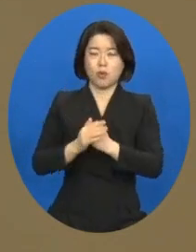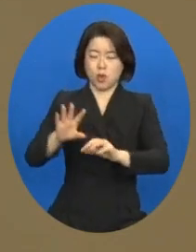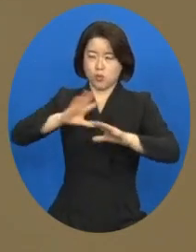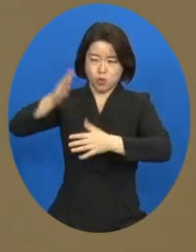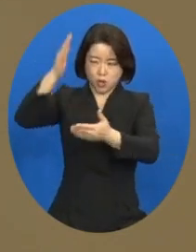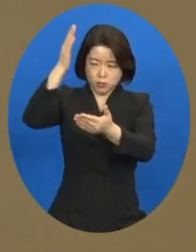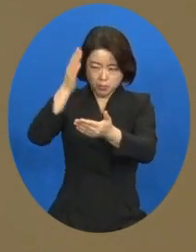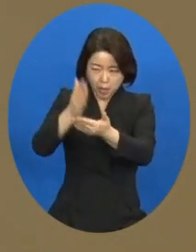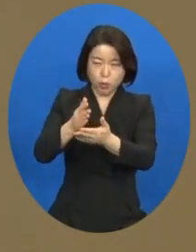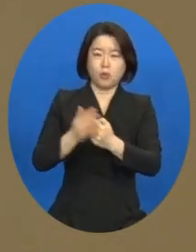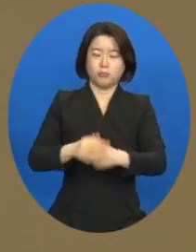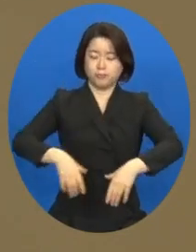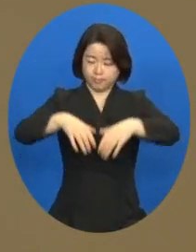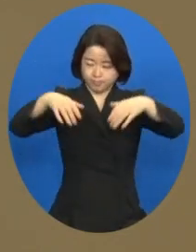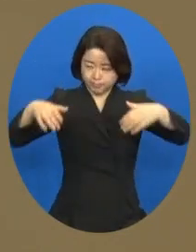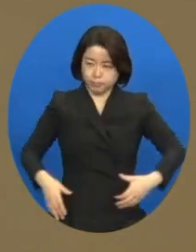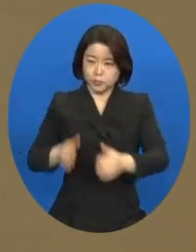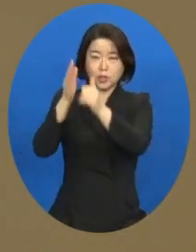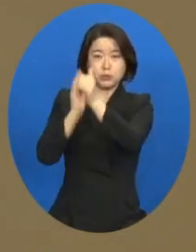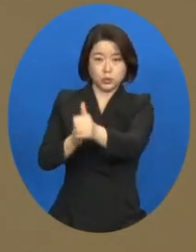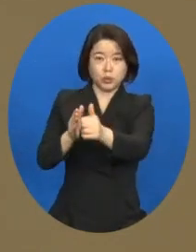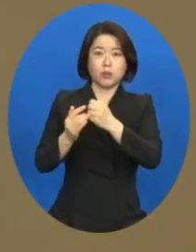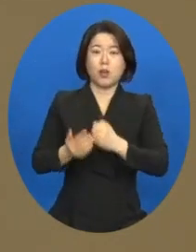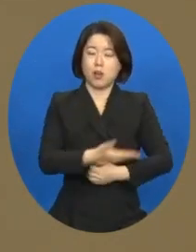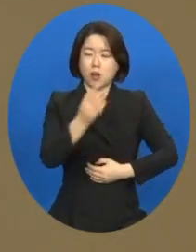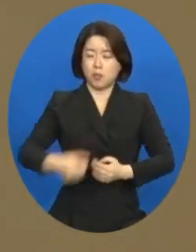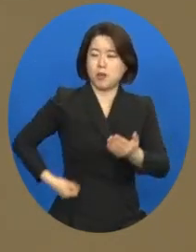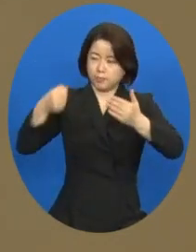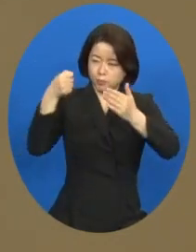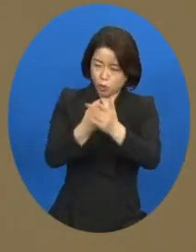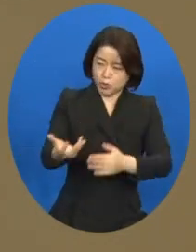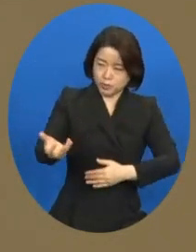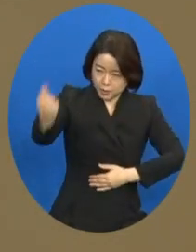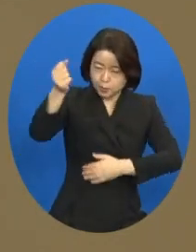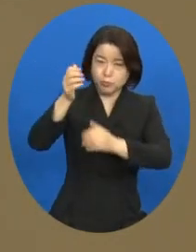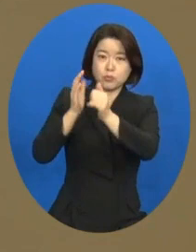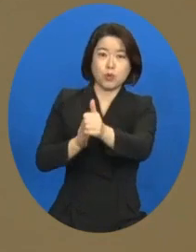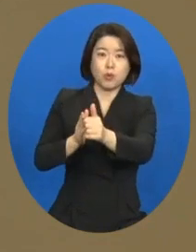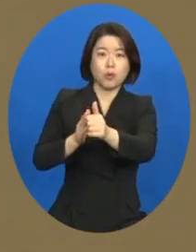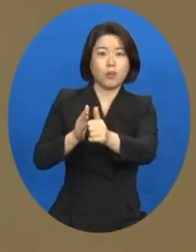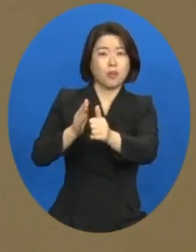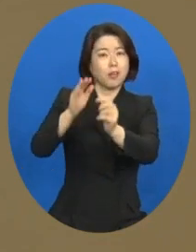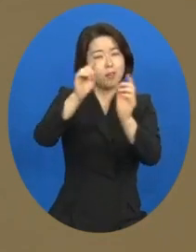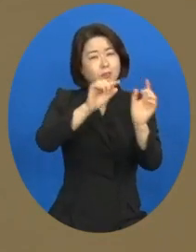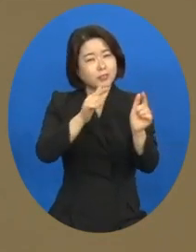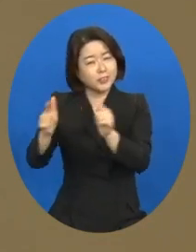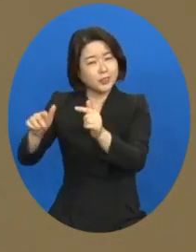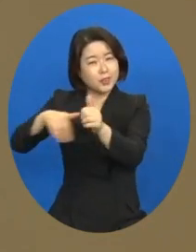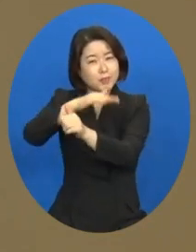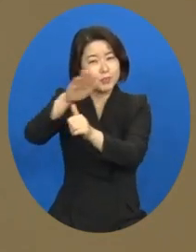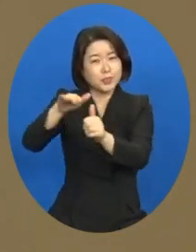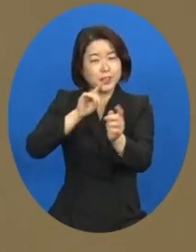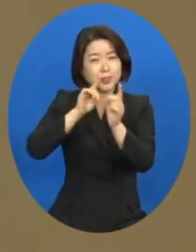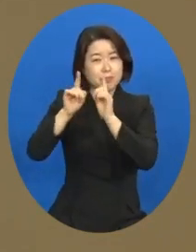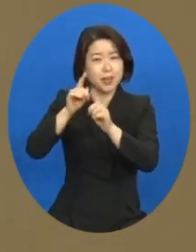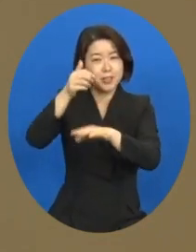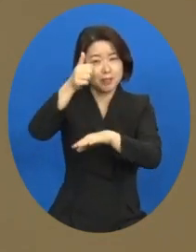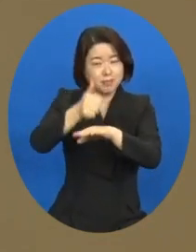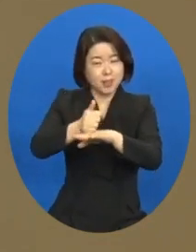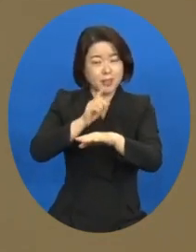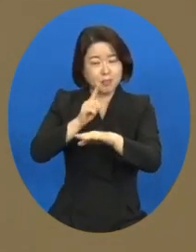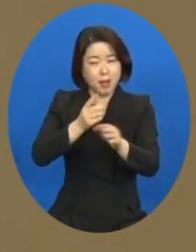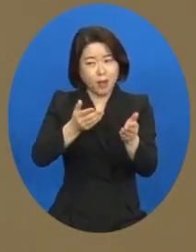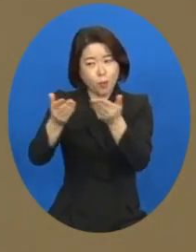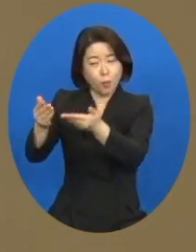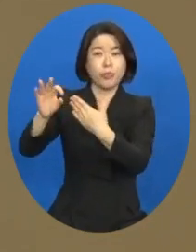두려워하지 말고 담대하십시오. 여러분, 용기를 내십시오. 뭐 이런 분위기로 말씀을